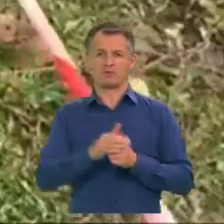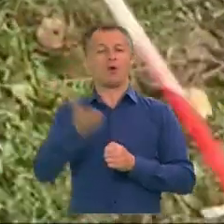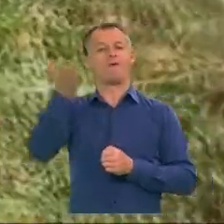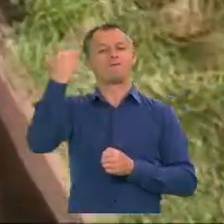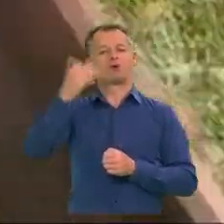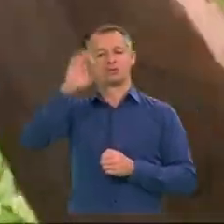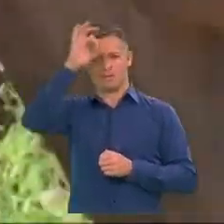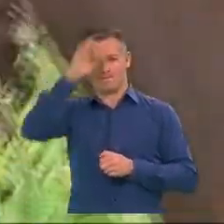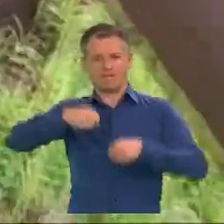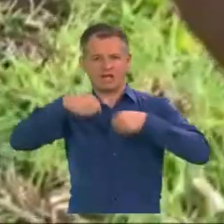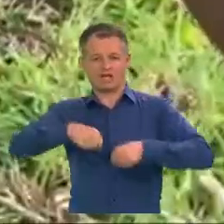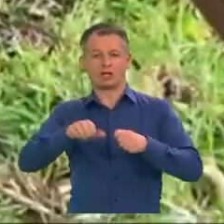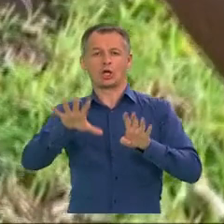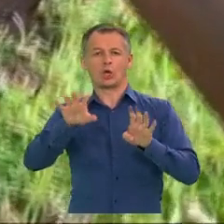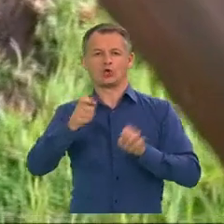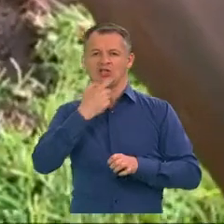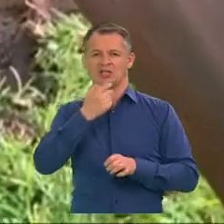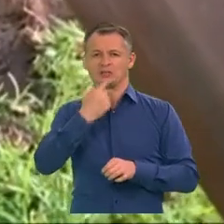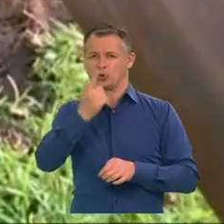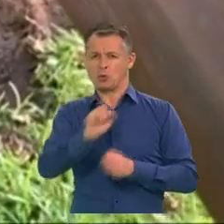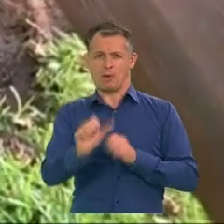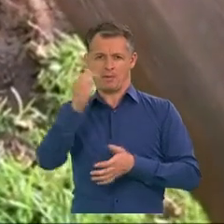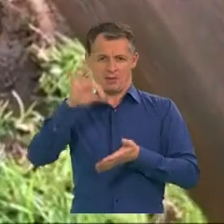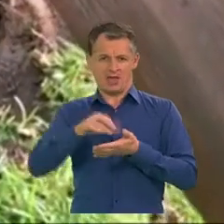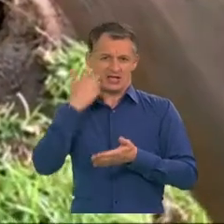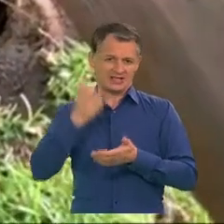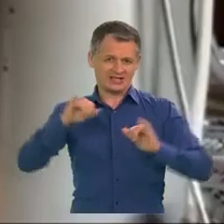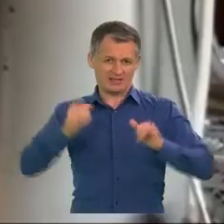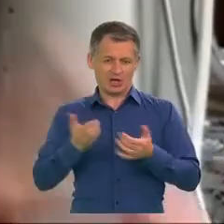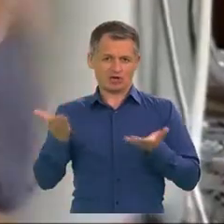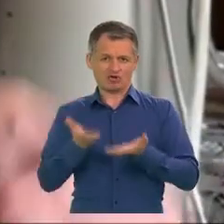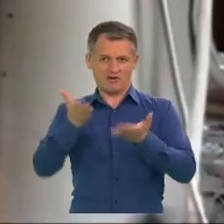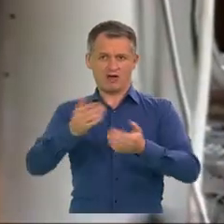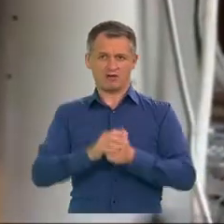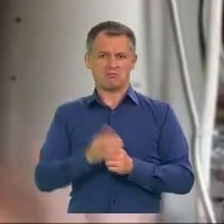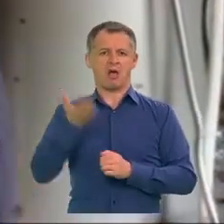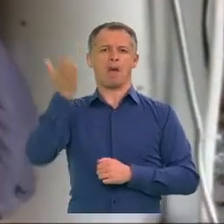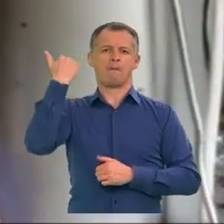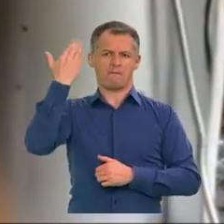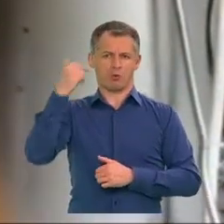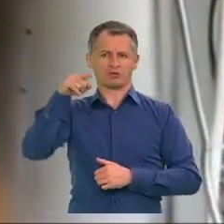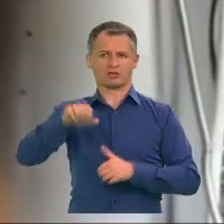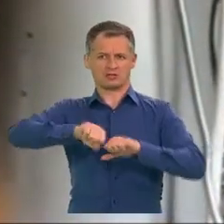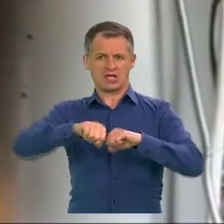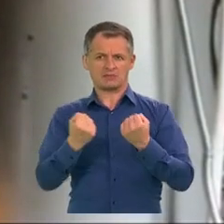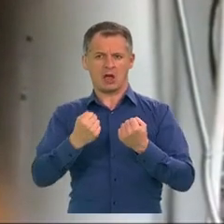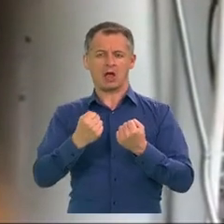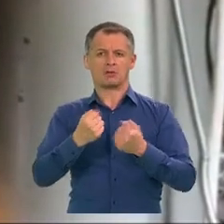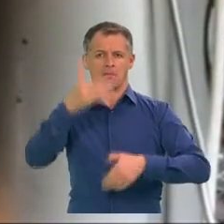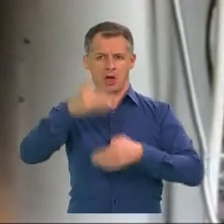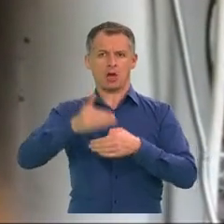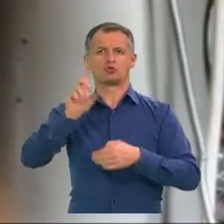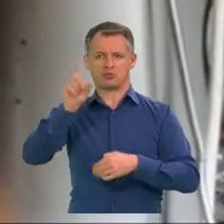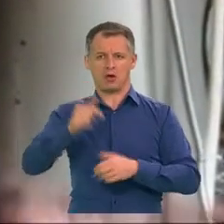vârstă de 90 de ani spune că nu e pentru prima dată când se întâmplă așa ceva. O mai foghe este. Da? S-o spart. A, s-o mai